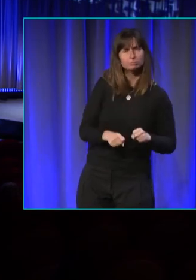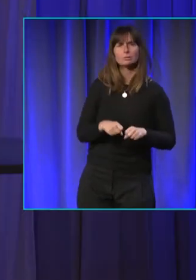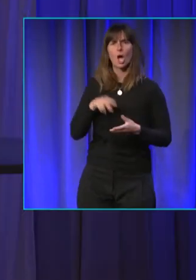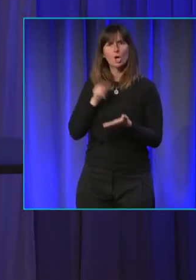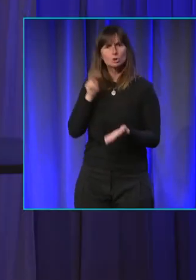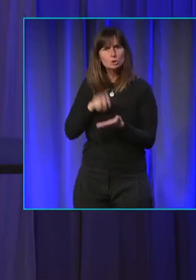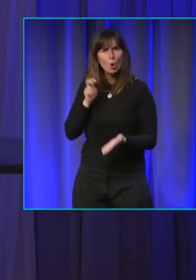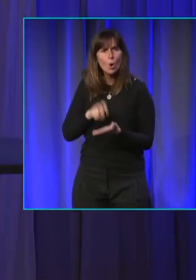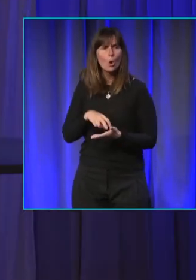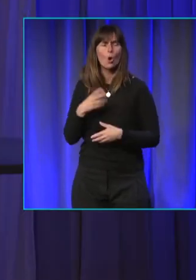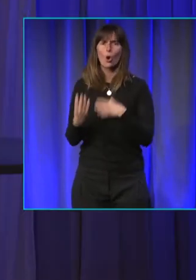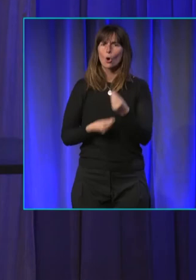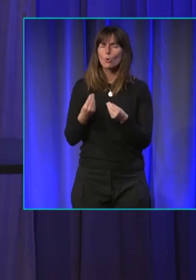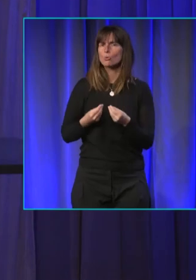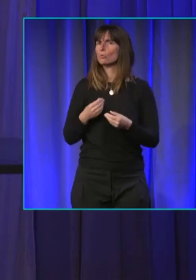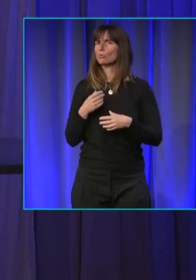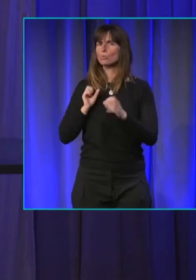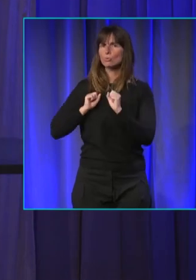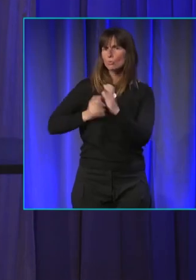etc.